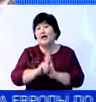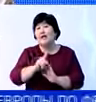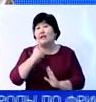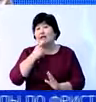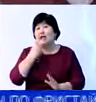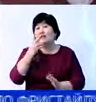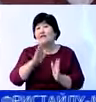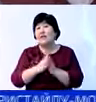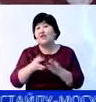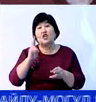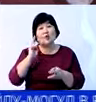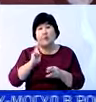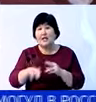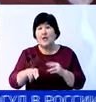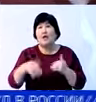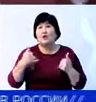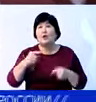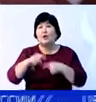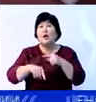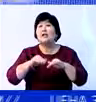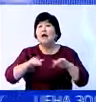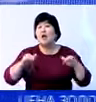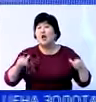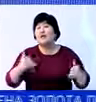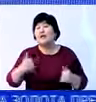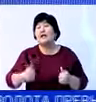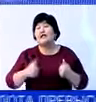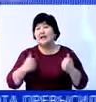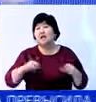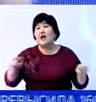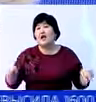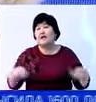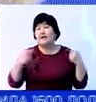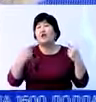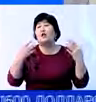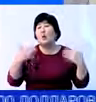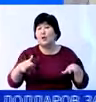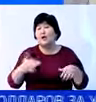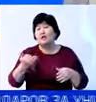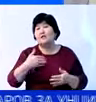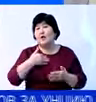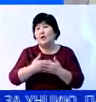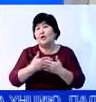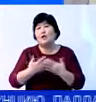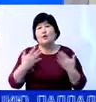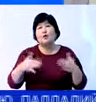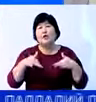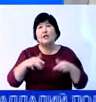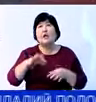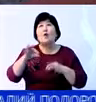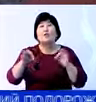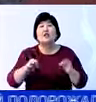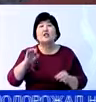2 книги потерялись. Сегодня потомки легендарного сулея занимаются восстановлением утраченного. Свою лепту в это большое дело вносит и